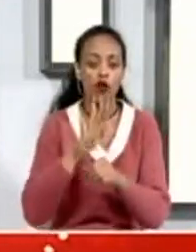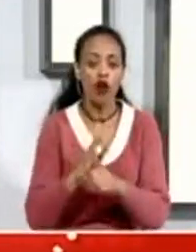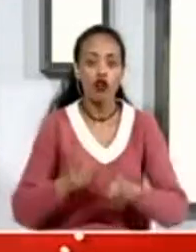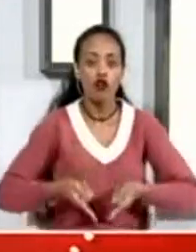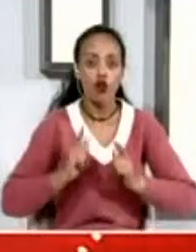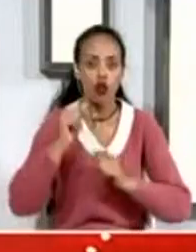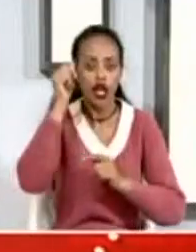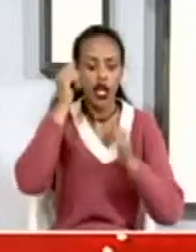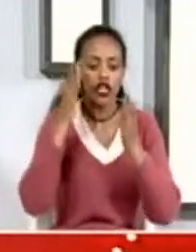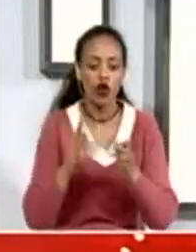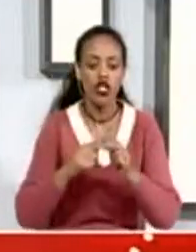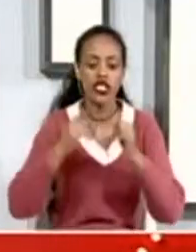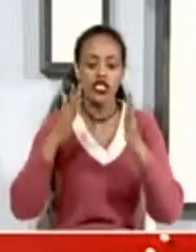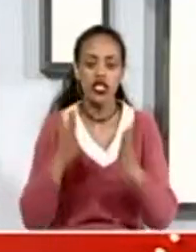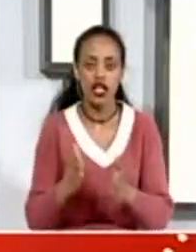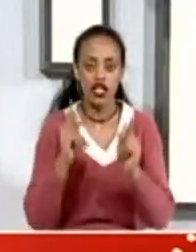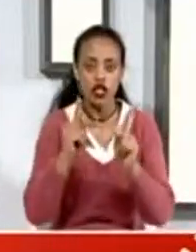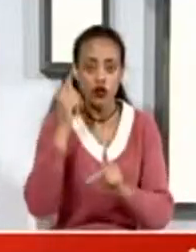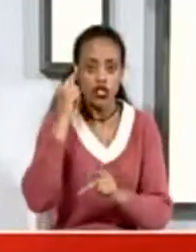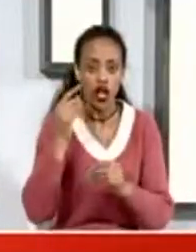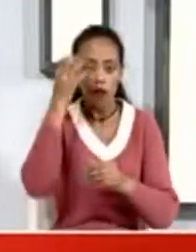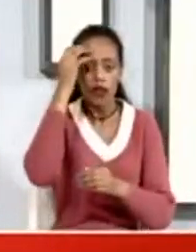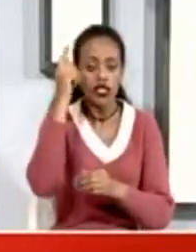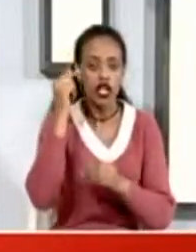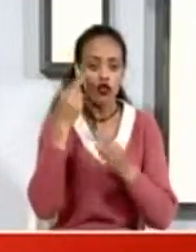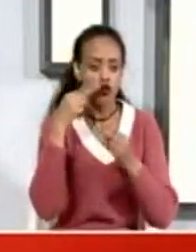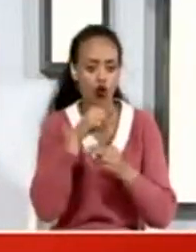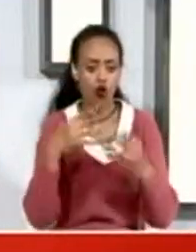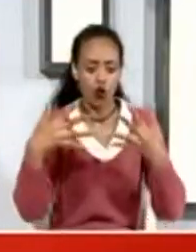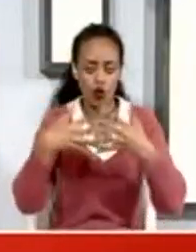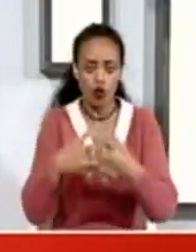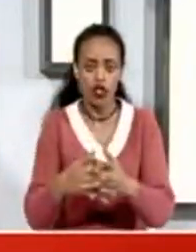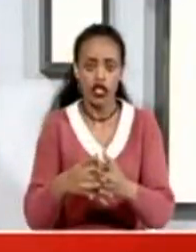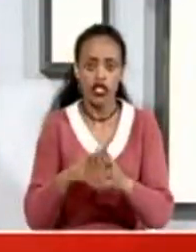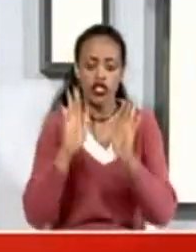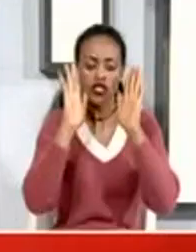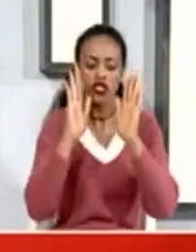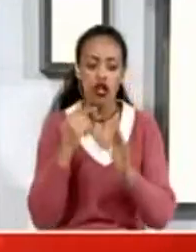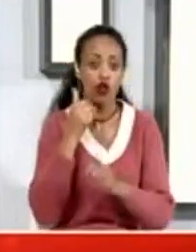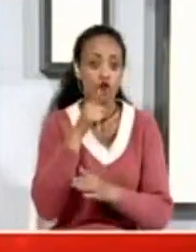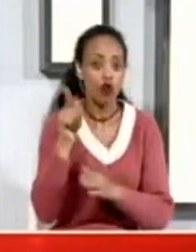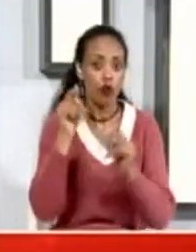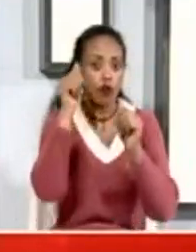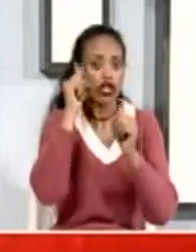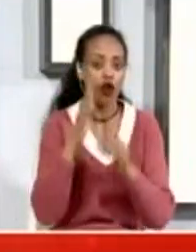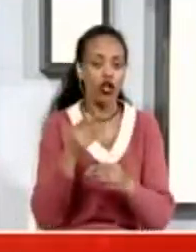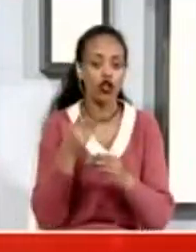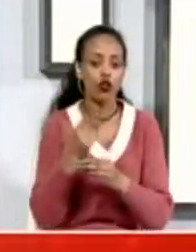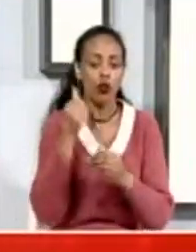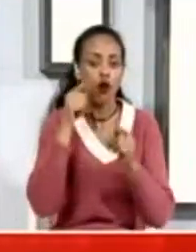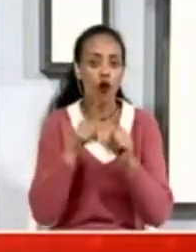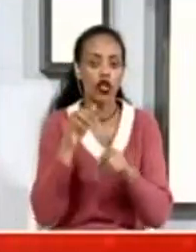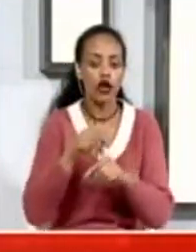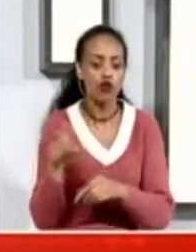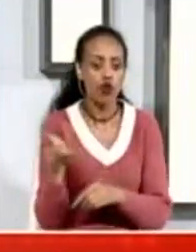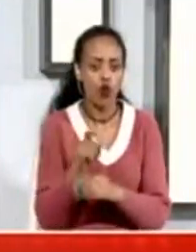ዝነብሩ ኤርትራውያን ስደተኛታት ህዝቢ ትግራይን መንግስቲ ትግራይን ዘርእዮም ሕውነታዊ ሓልዮት ዝነኣዱ ቶም ኤርትራውያን ክልቲኦም ኣሕዋት ህዝብታት ኣብ